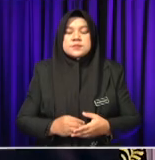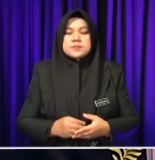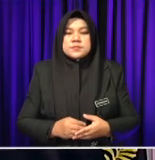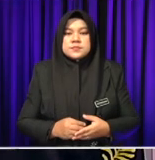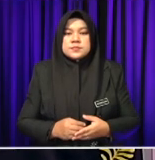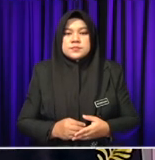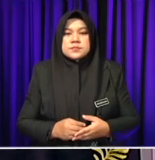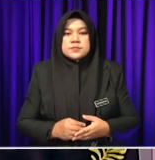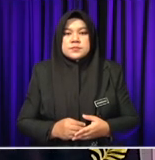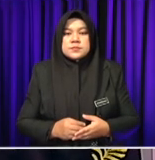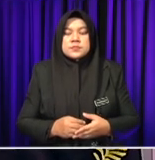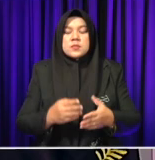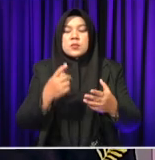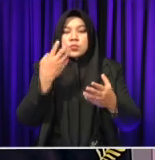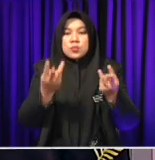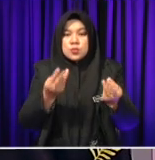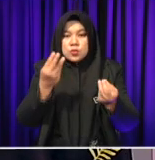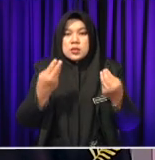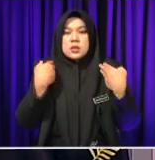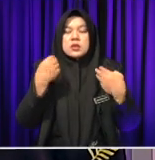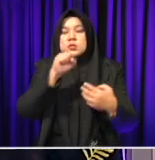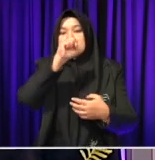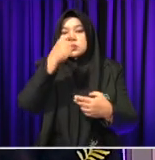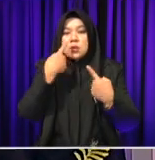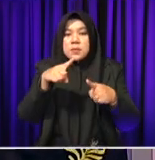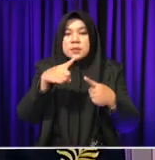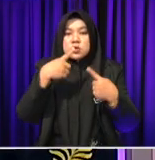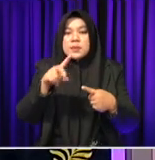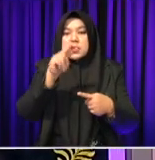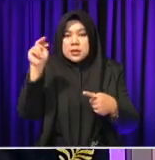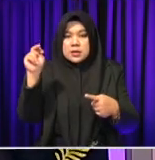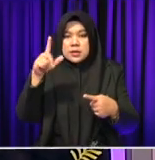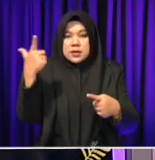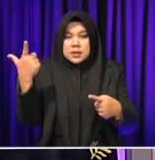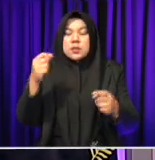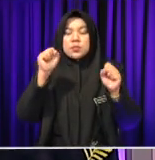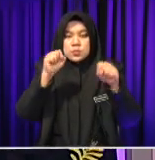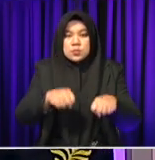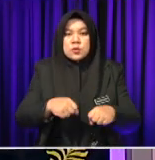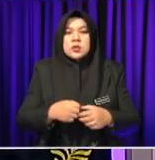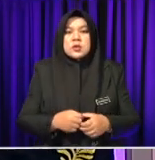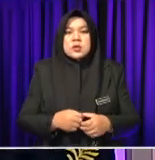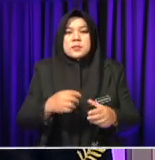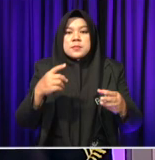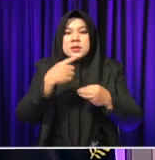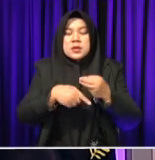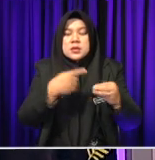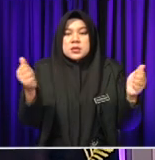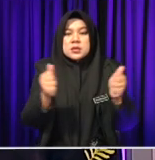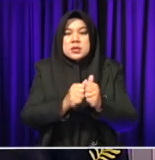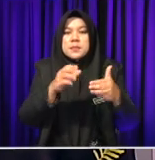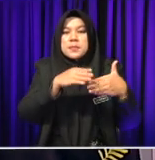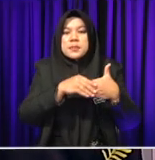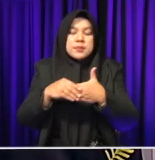jawapan-jawapan munasabah yang lain yang boleh diterima boleh saja difikirkan untuk ditulis berkaitan dengan pemimpin tanggungjawab pemimpin